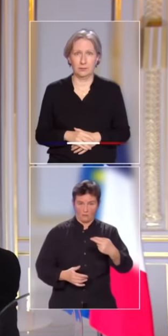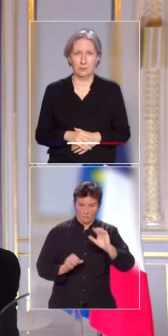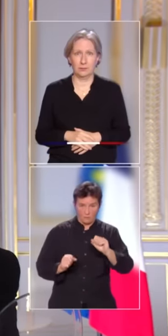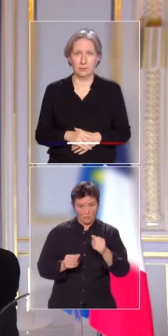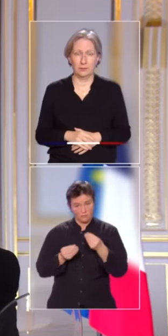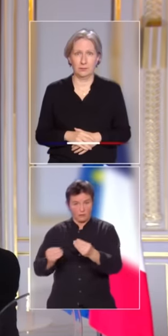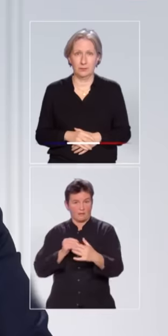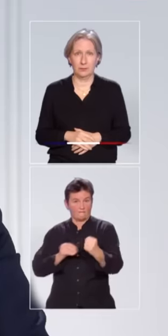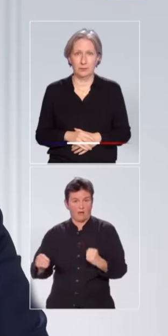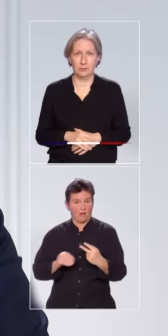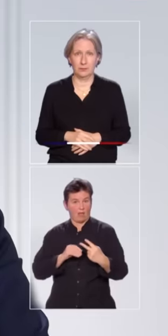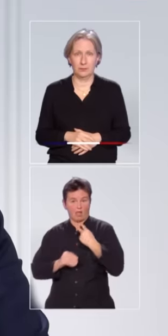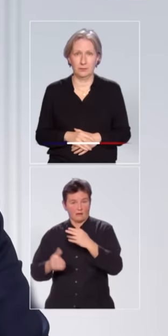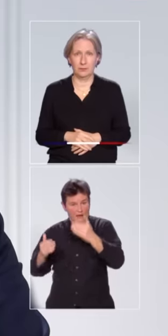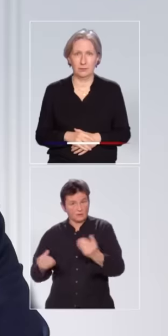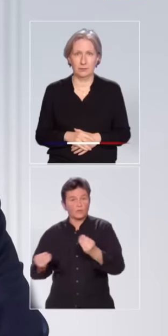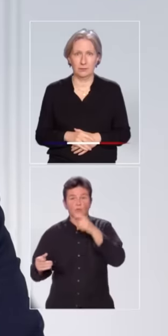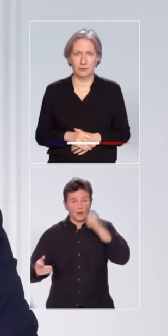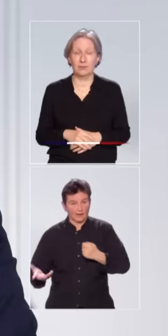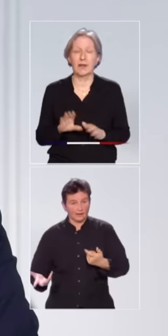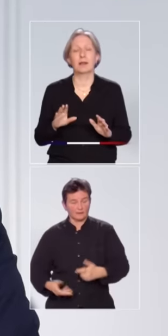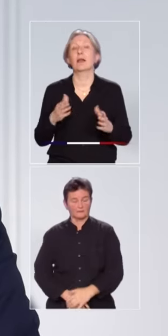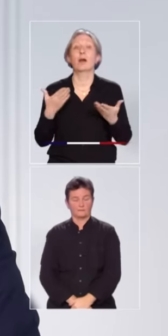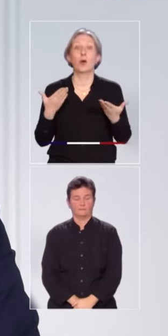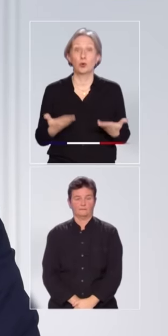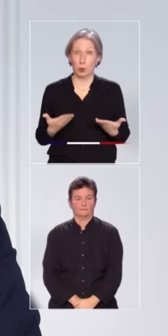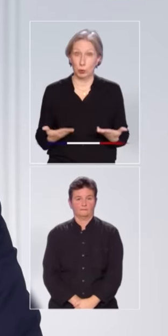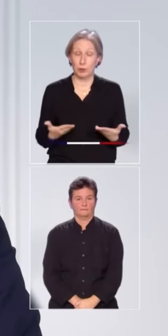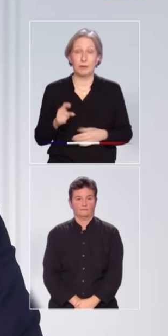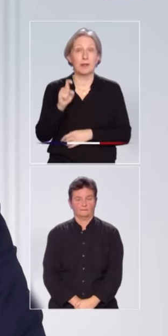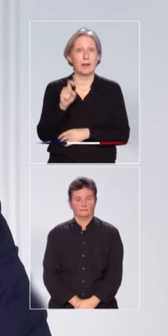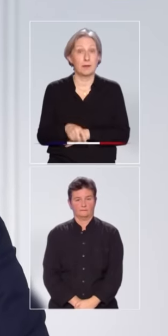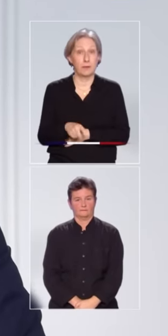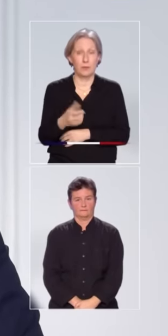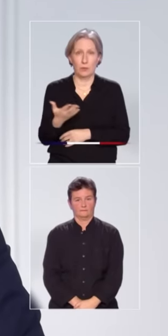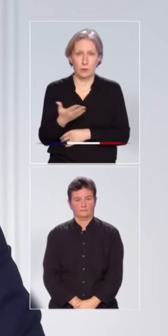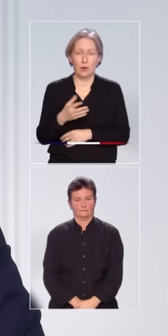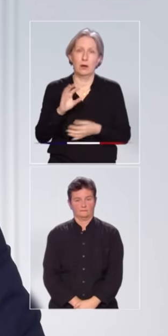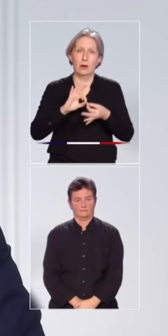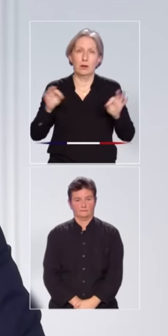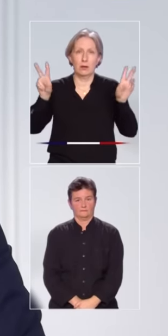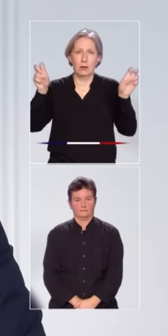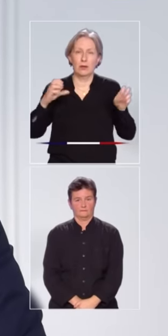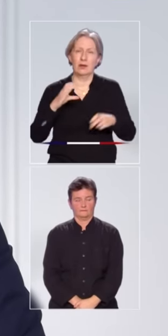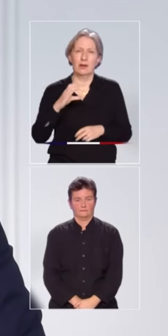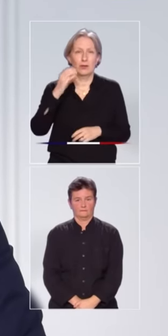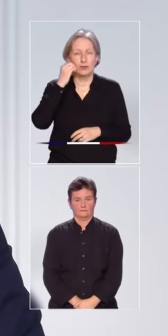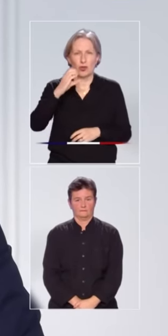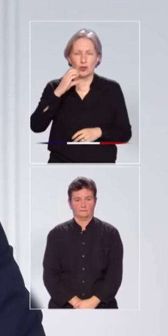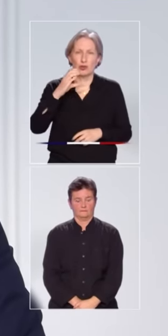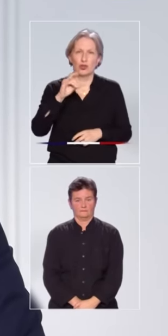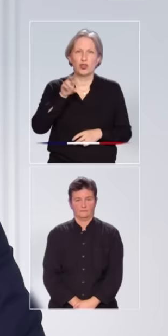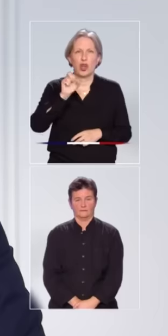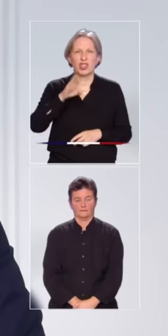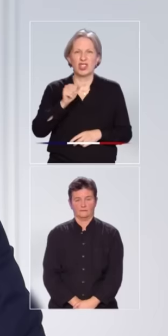l'arrêter, peut le stopper. Il faut le stopper en Ukraine. Aujourd'hui, il faut avoir, pour reprendre une vieille formule de Churchill, le nerf de la